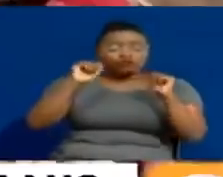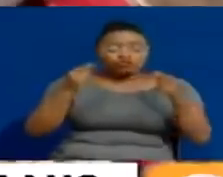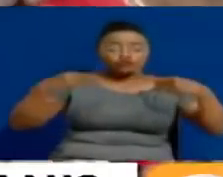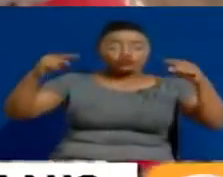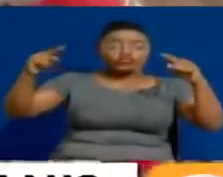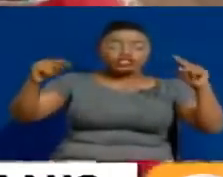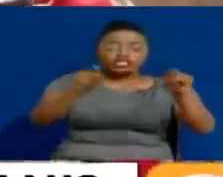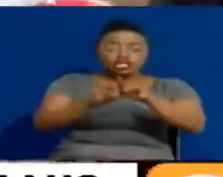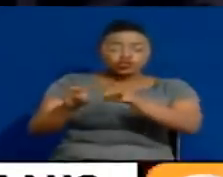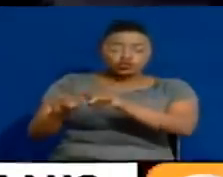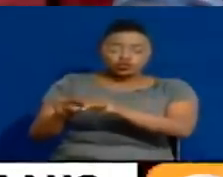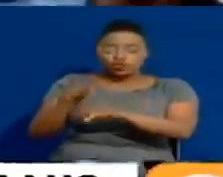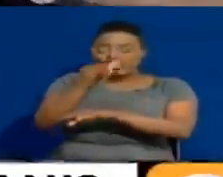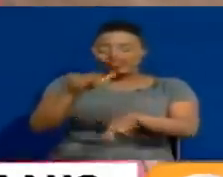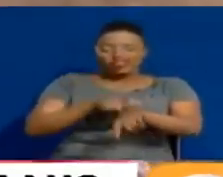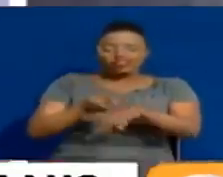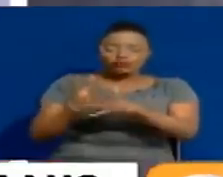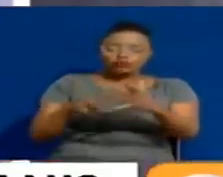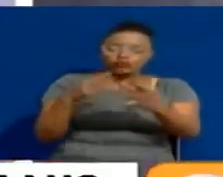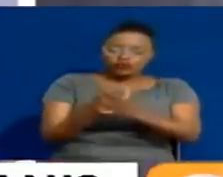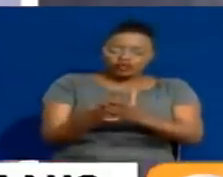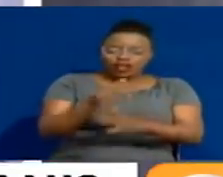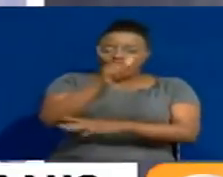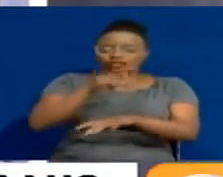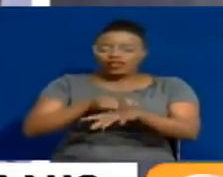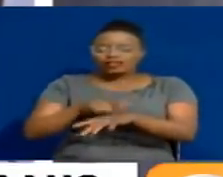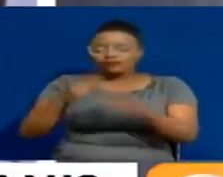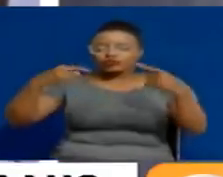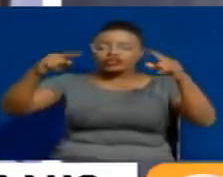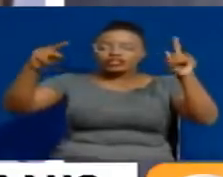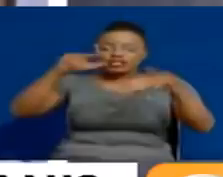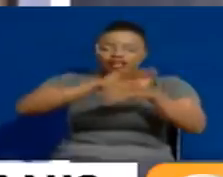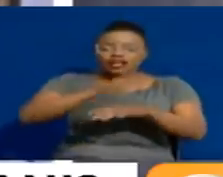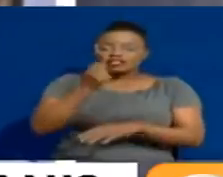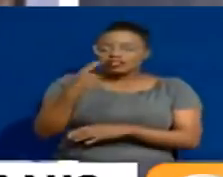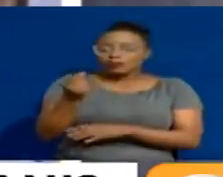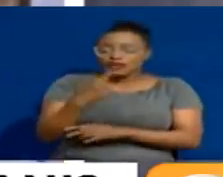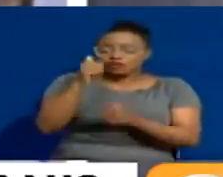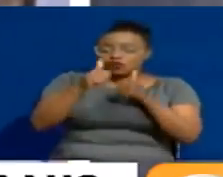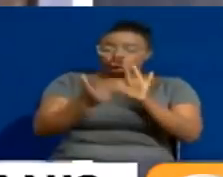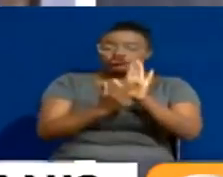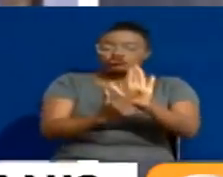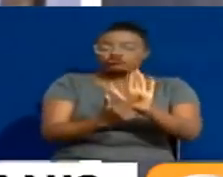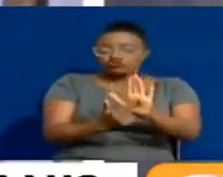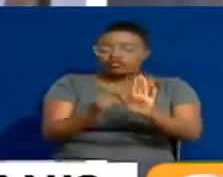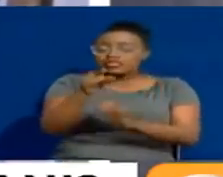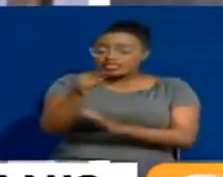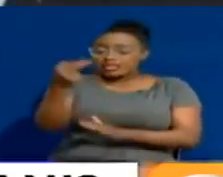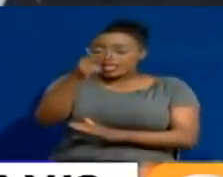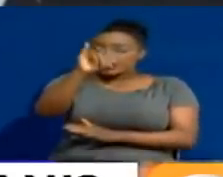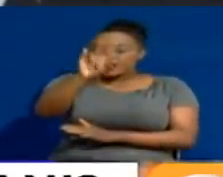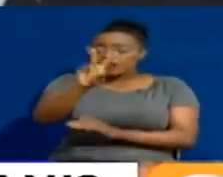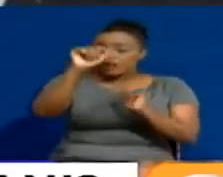kufanikiwa pamoja na misimu ya kufeli, misimu ya kufanikiwa kupata dawa zinazoonyesha kuwa